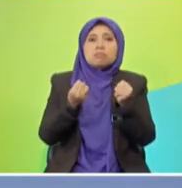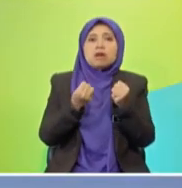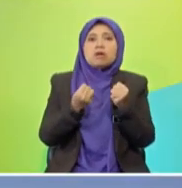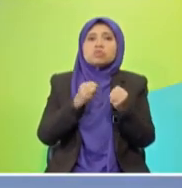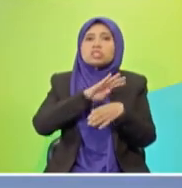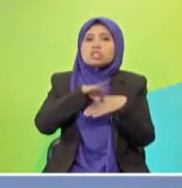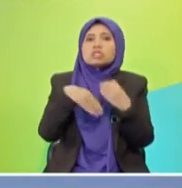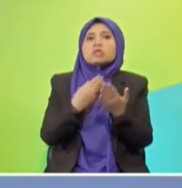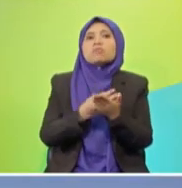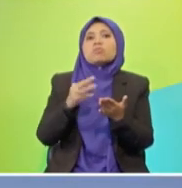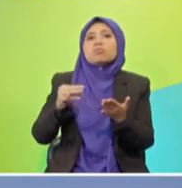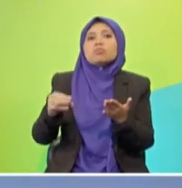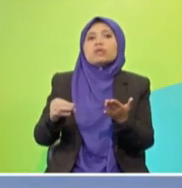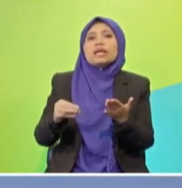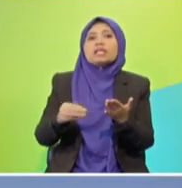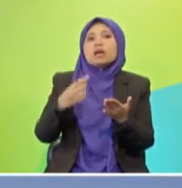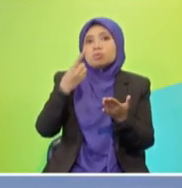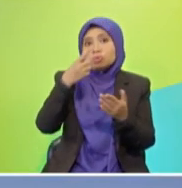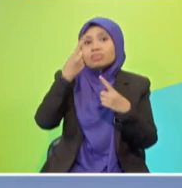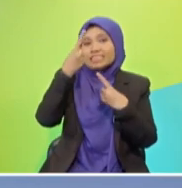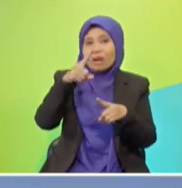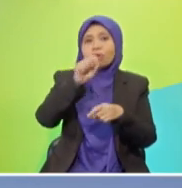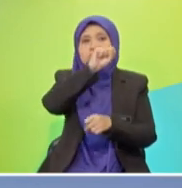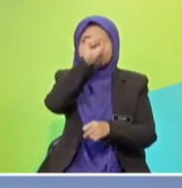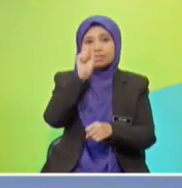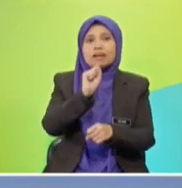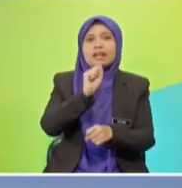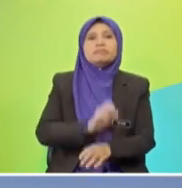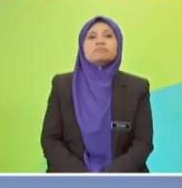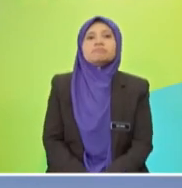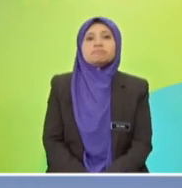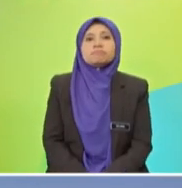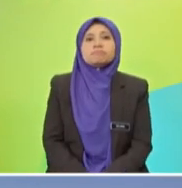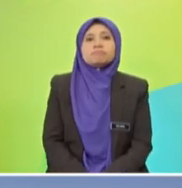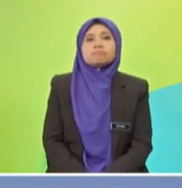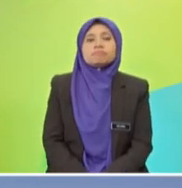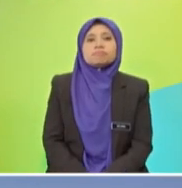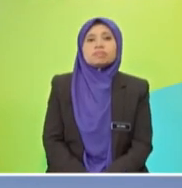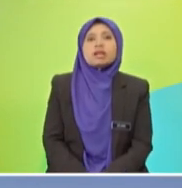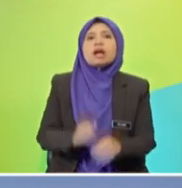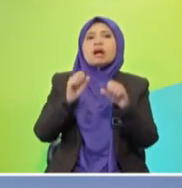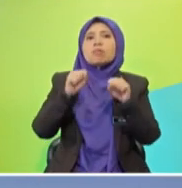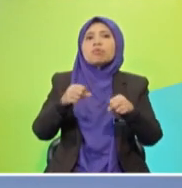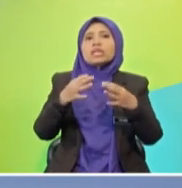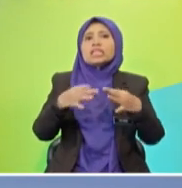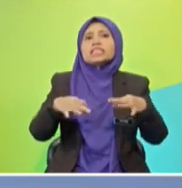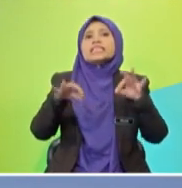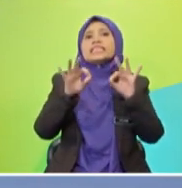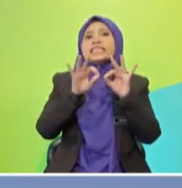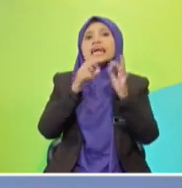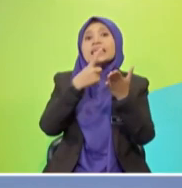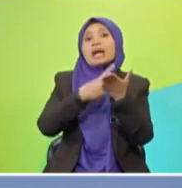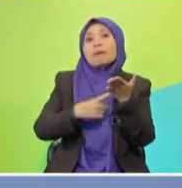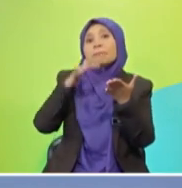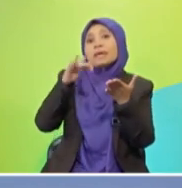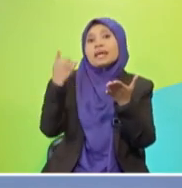untuk menjawab soalnya Baiklah coba kamu ceritakan apakah yang berlaku di dalam gambar ini Oke